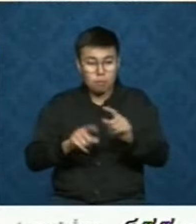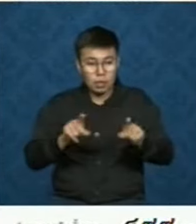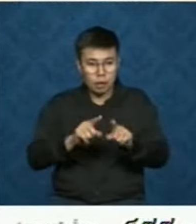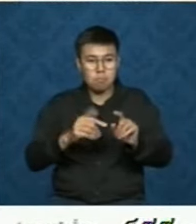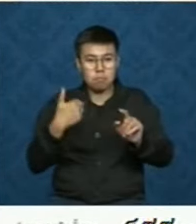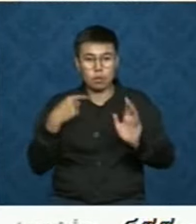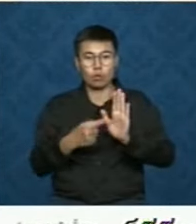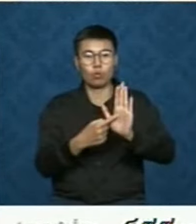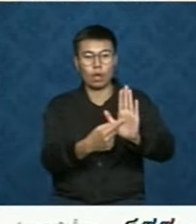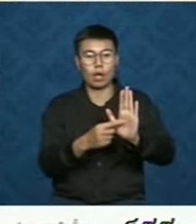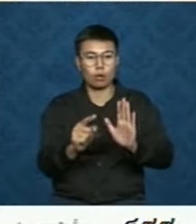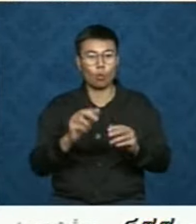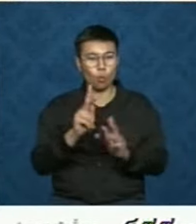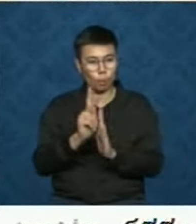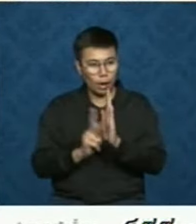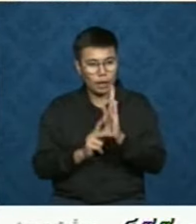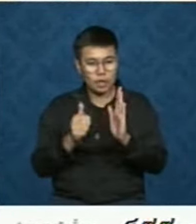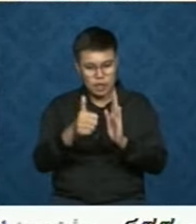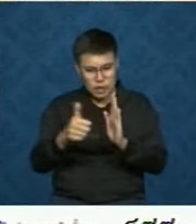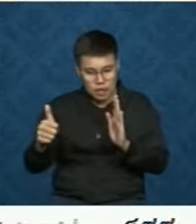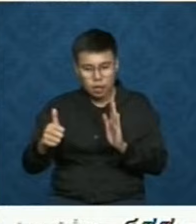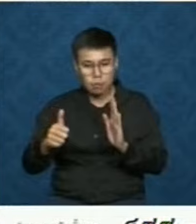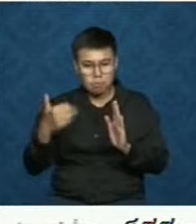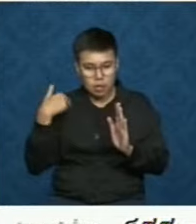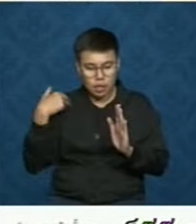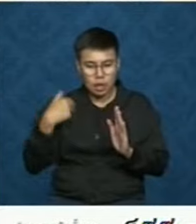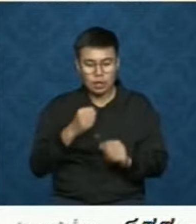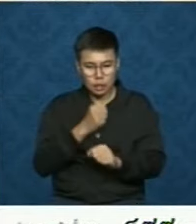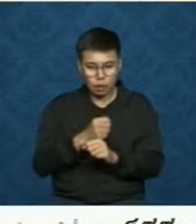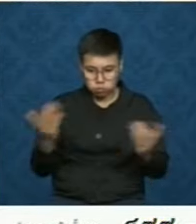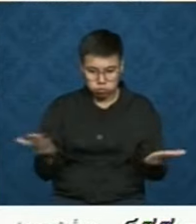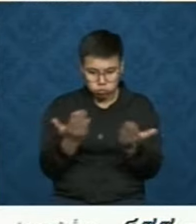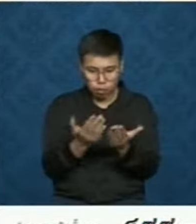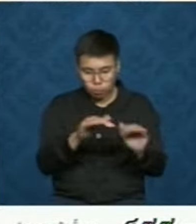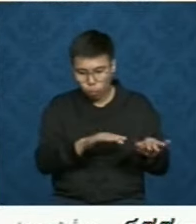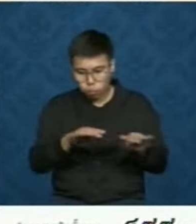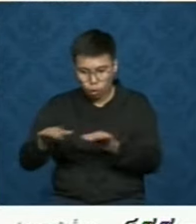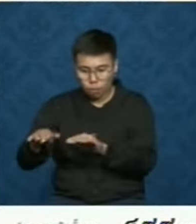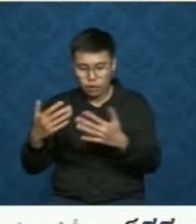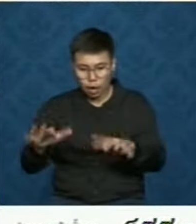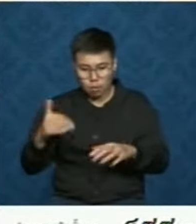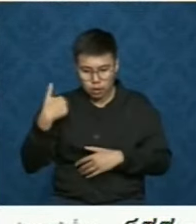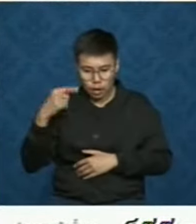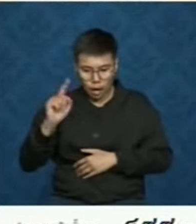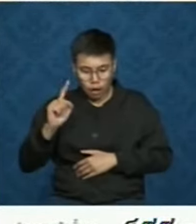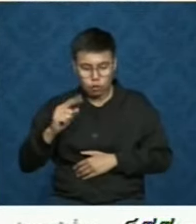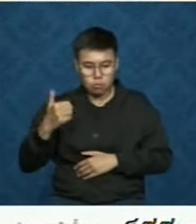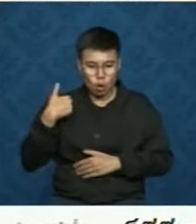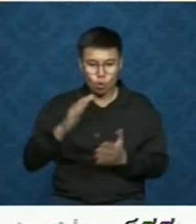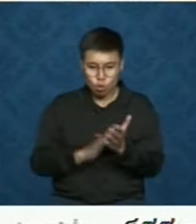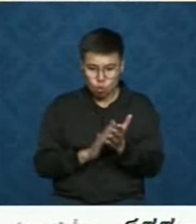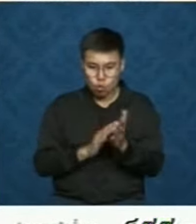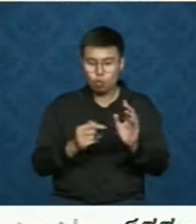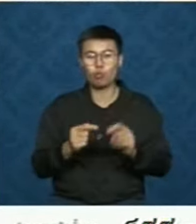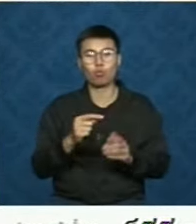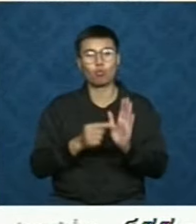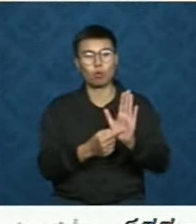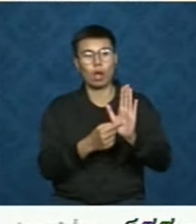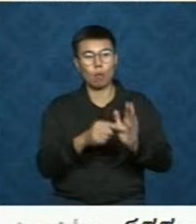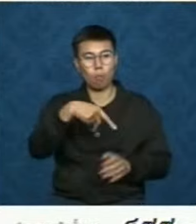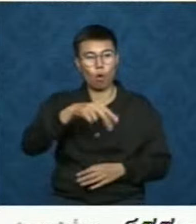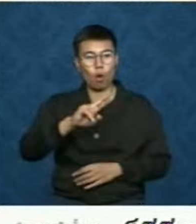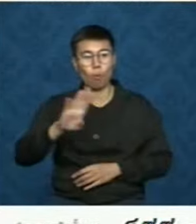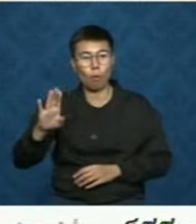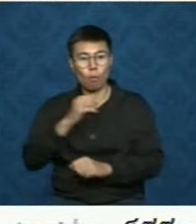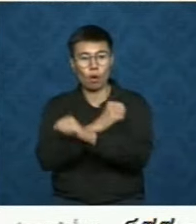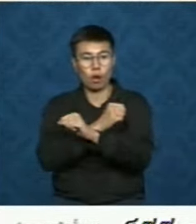ตัวอย่างนะครับกฎหมายดีๆที่เคยถูกพิจารณาไปพร้อมๆกันนะครับแล้วก็เป็นกฎหมายที่ถูกชื่นชมอย่างมากตัวอย่างเช่นร่างพรบนะครับ